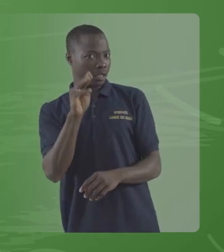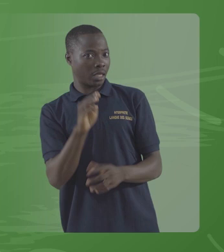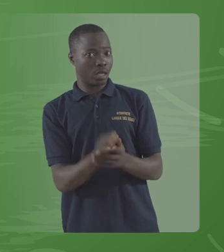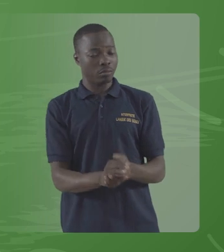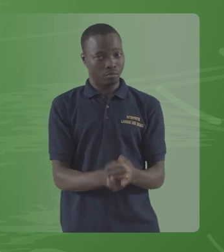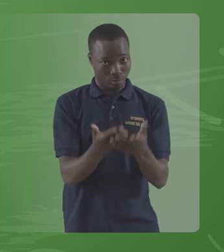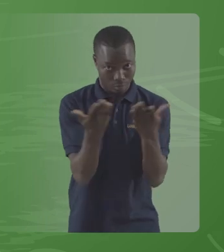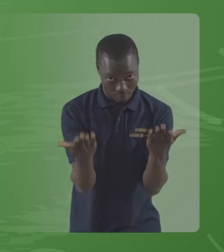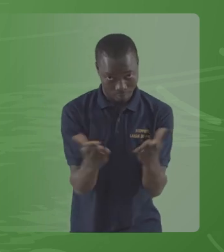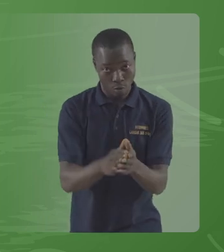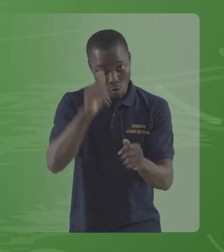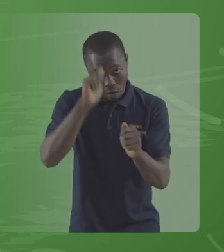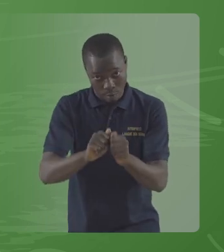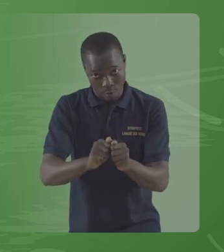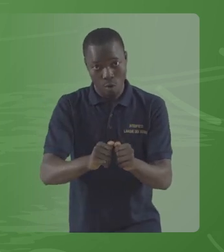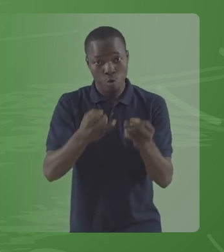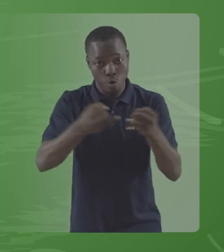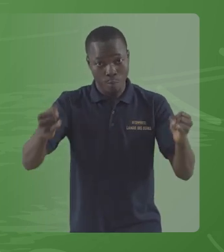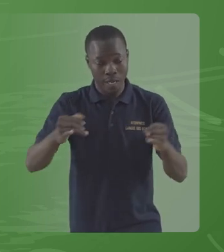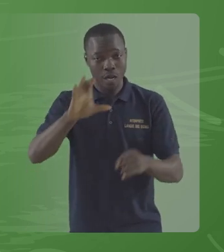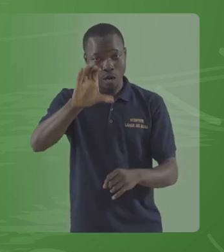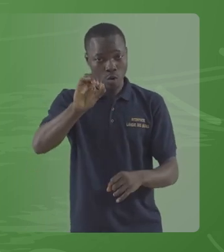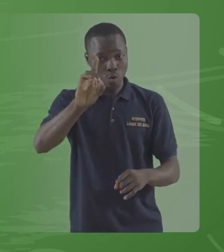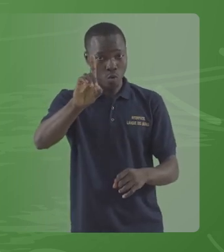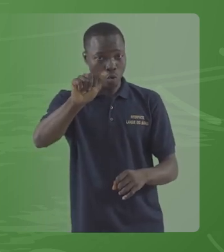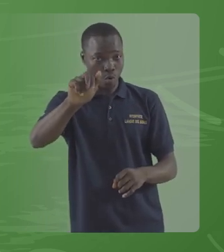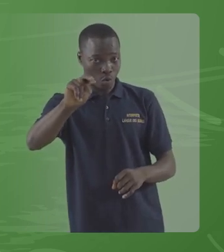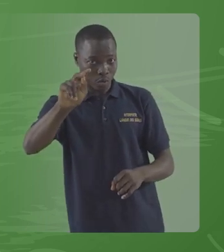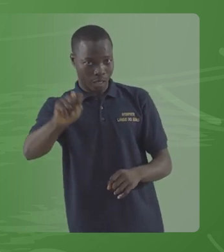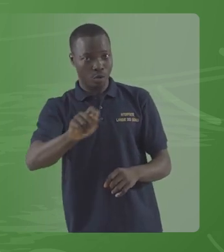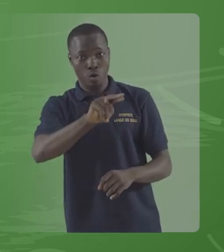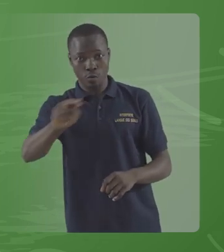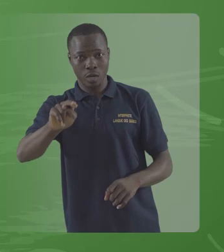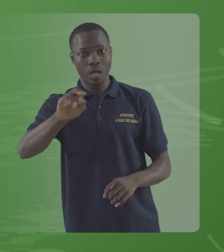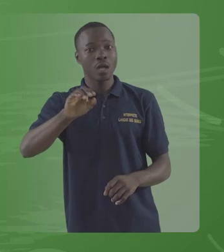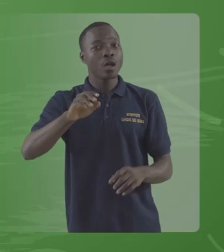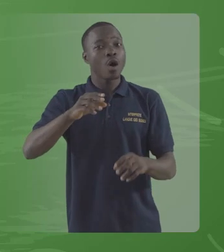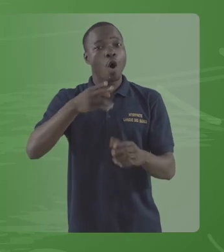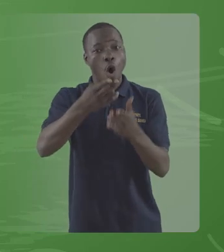Ainsi donc, nous rappelons le brin codant au niveau de l'ocytocine.